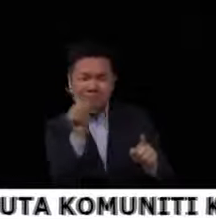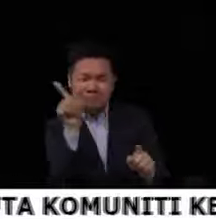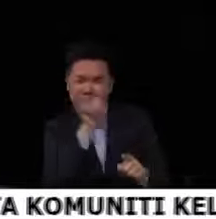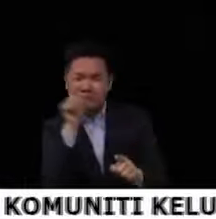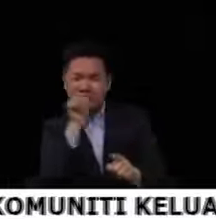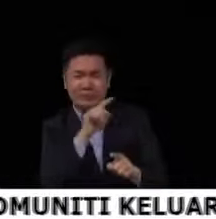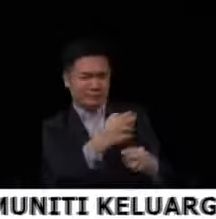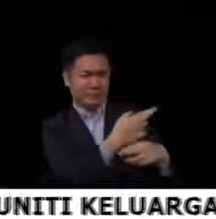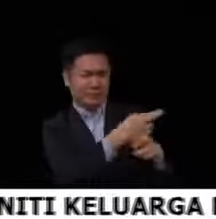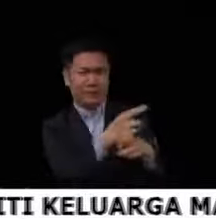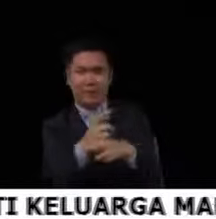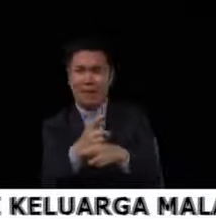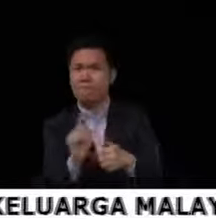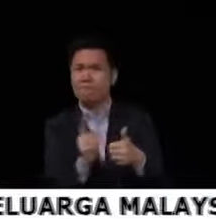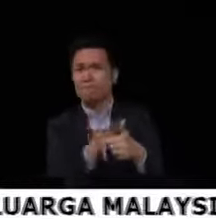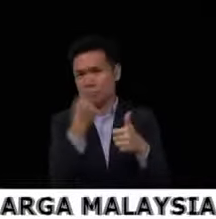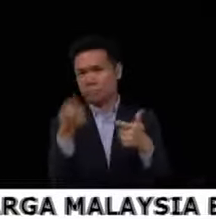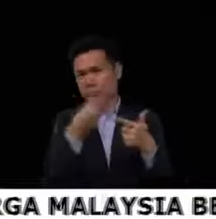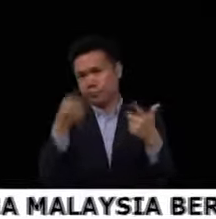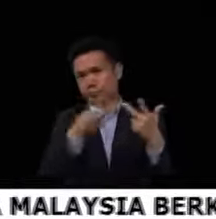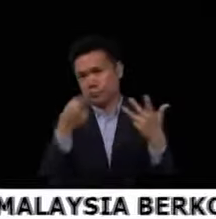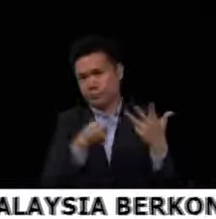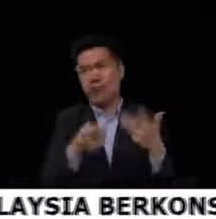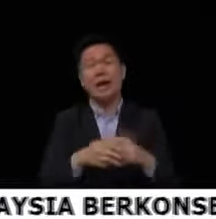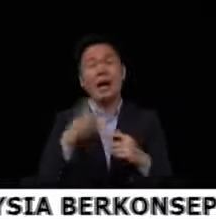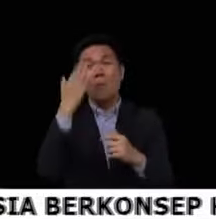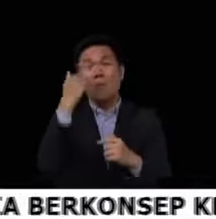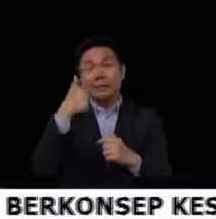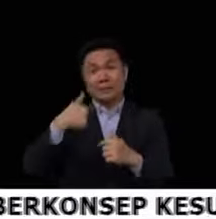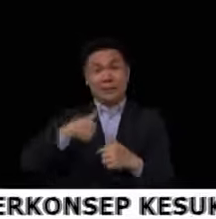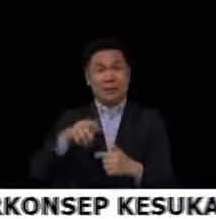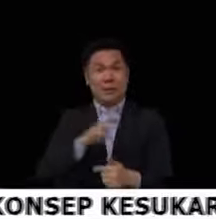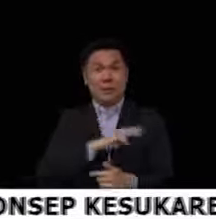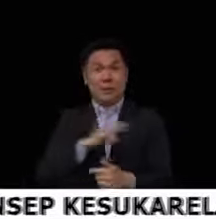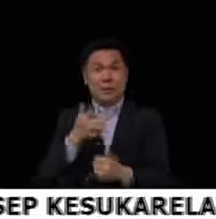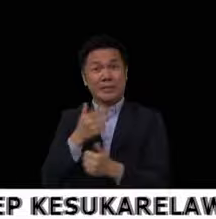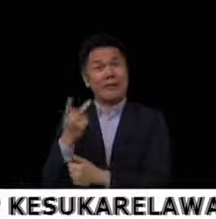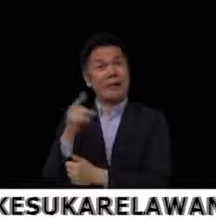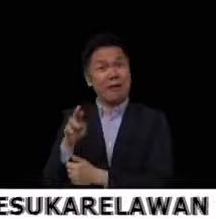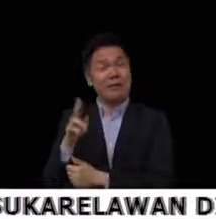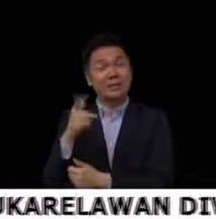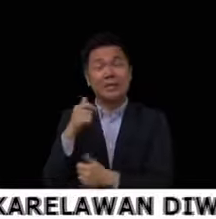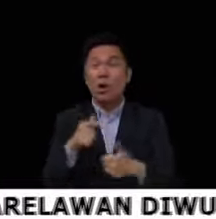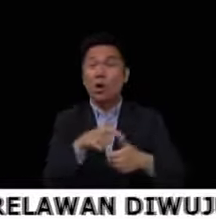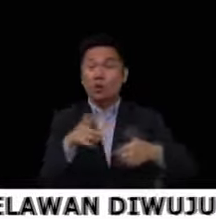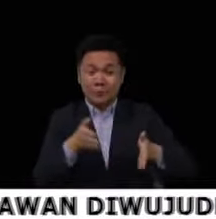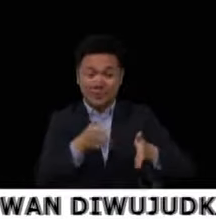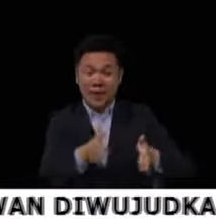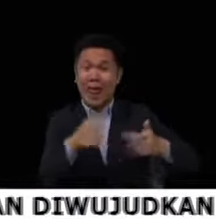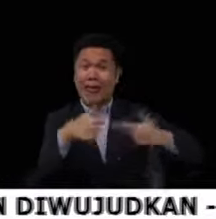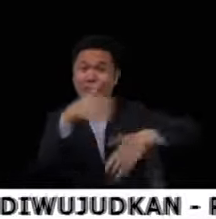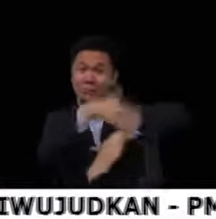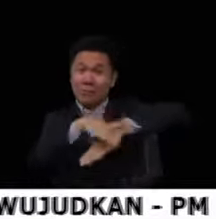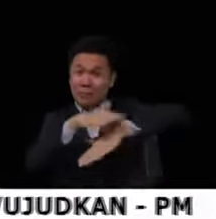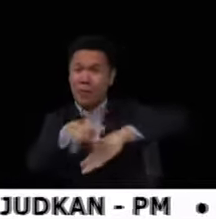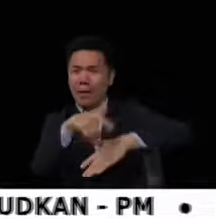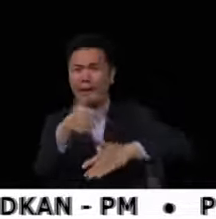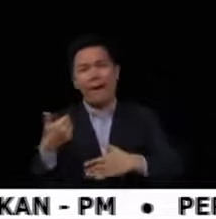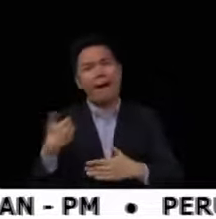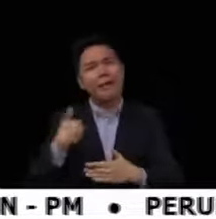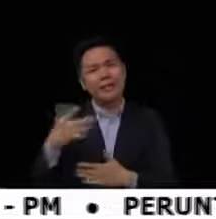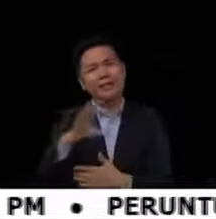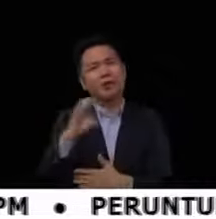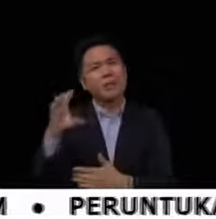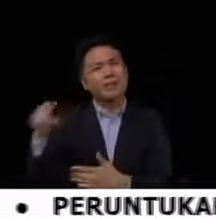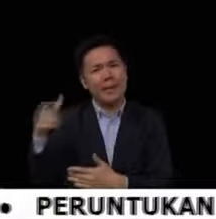dulu Sebab di bawah kebetulan di bawah kemudian kita memang untuk jalan untuk turun memang sudah ada Serikat konsesi yang